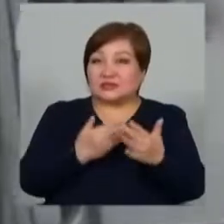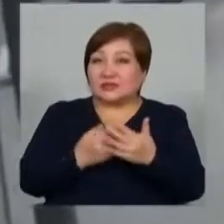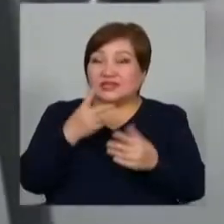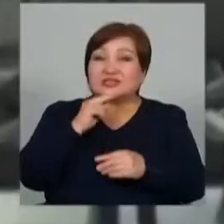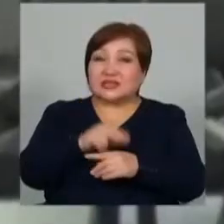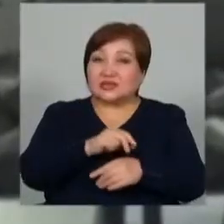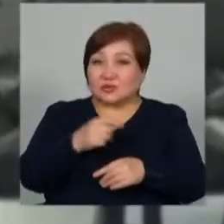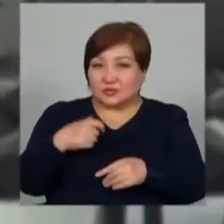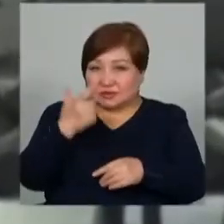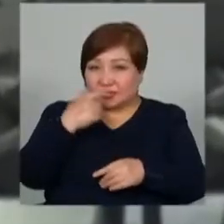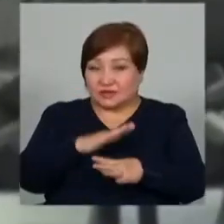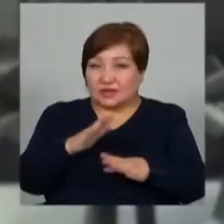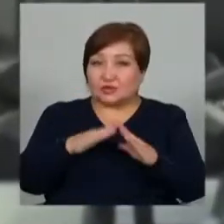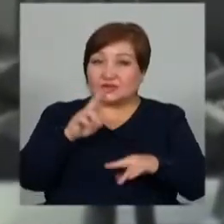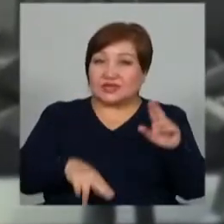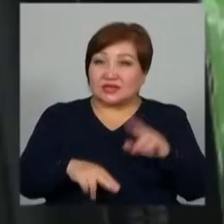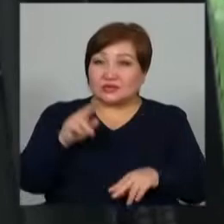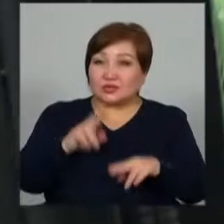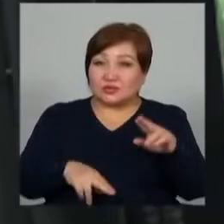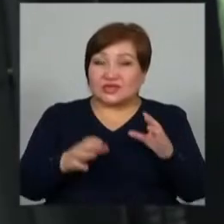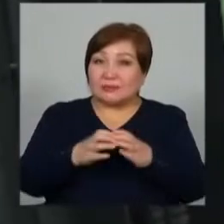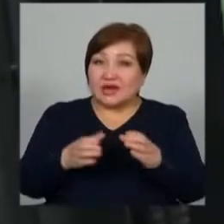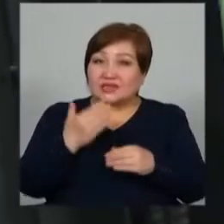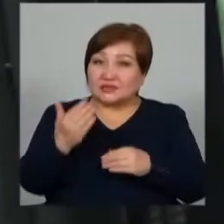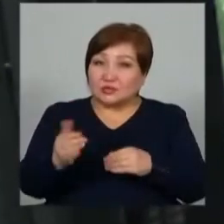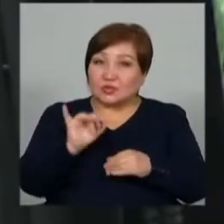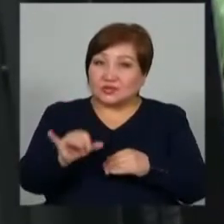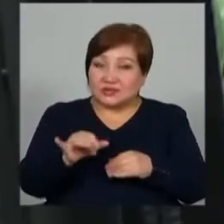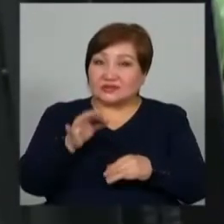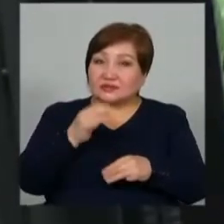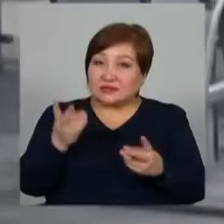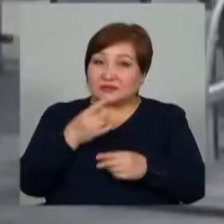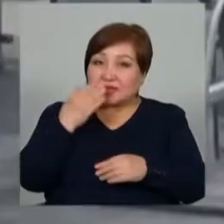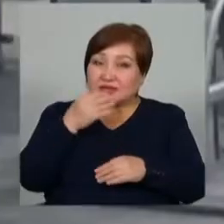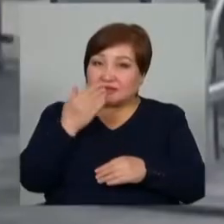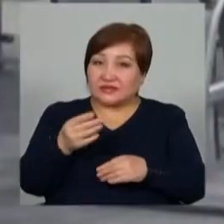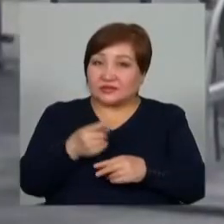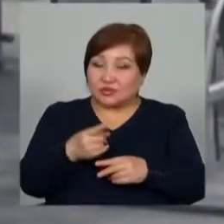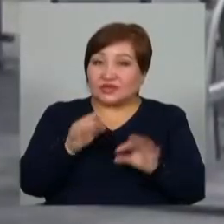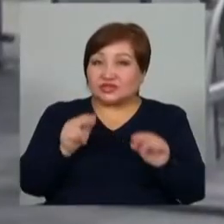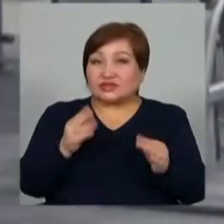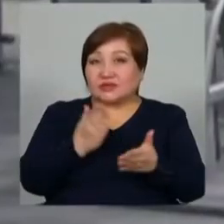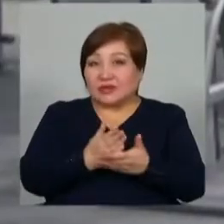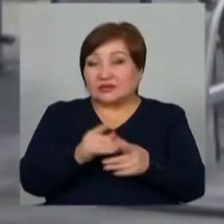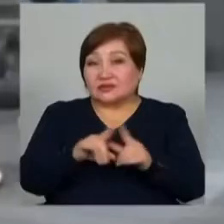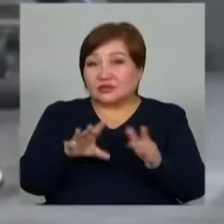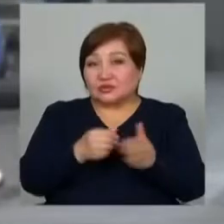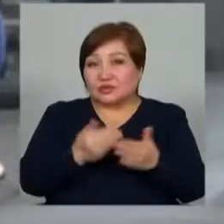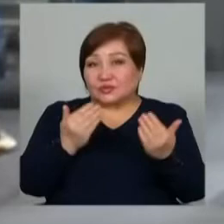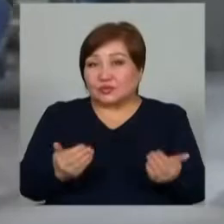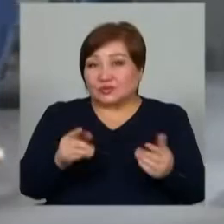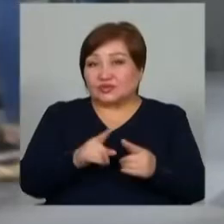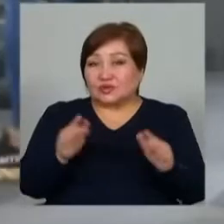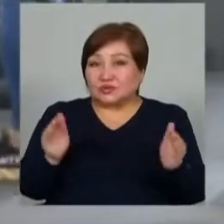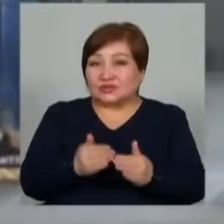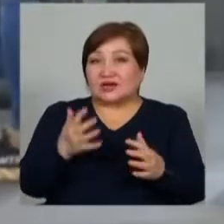емес, үйді салған құрылыс компаниясынан іздеді. Осы салада бірнеше жыл тәжірибесі бар Шыңғыс Дәнеке бұған дейінде осы секілді ұсақ-түйек